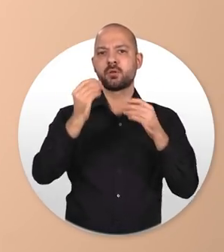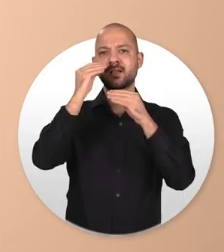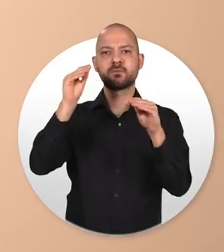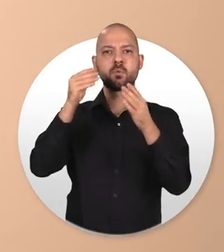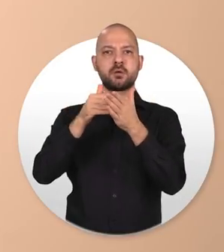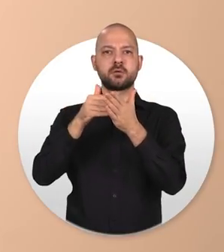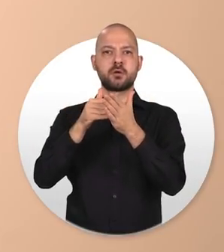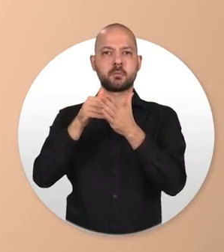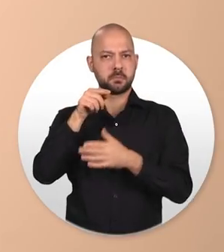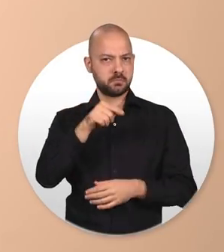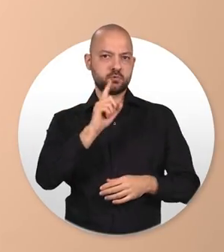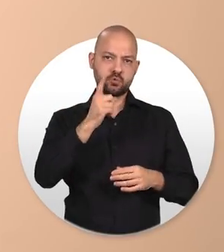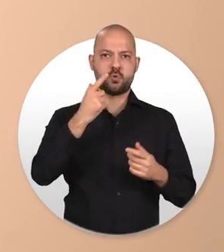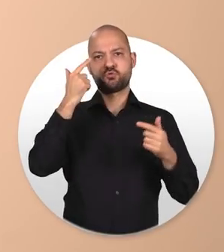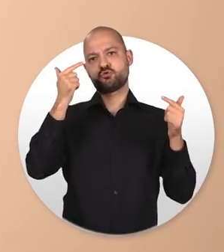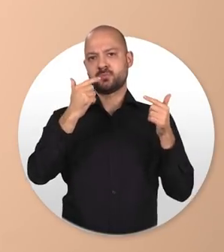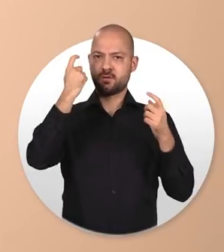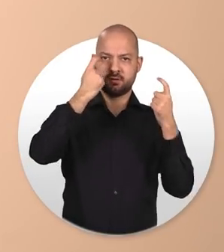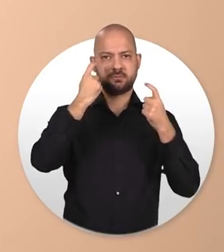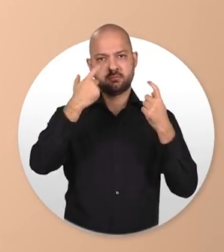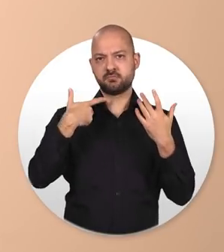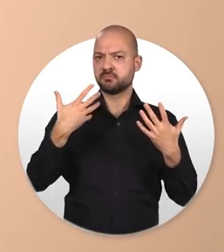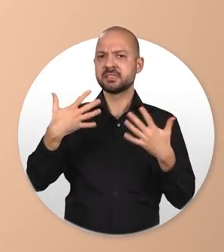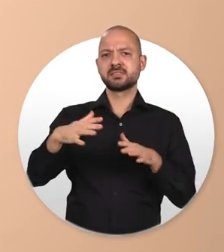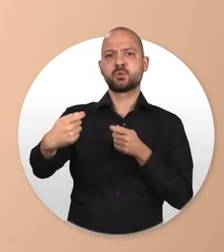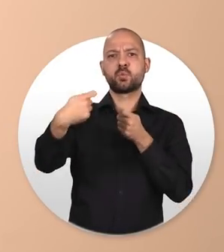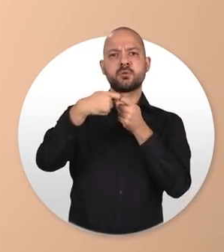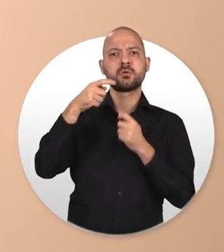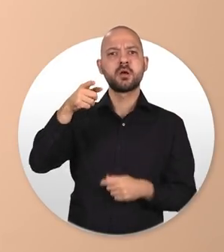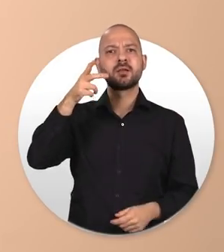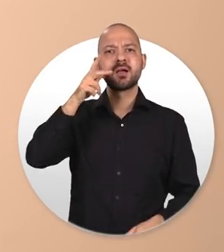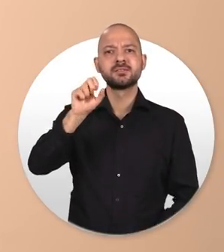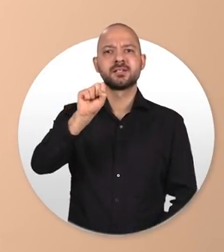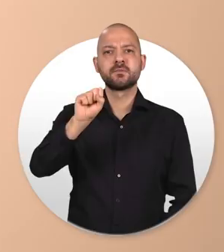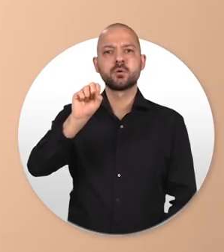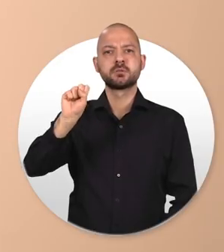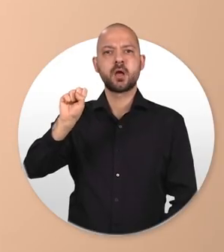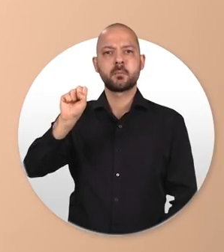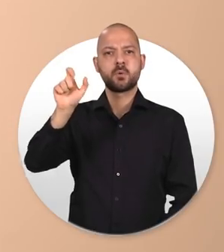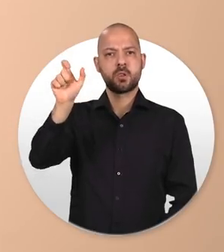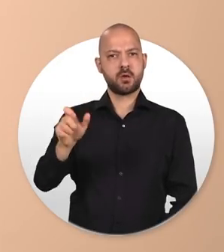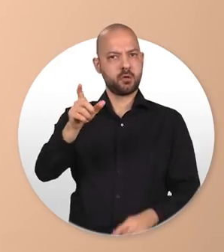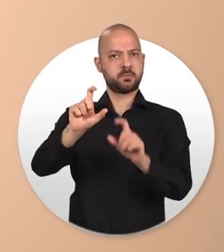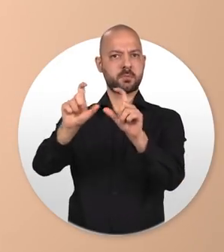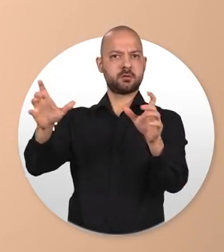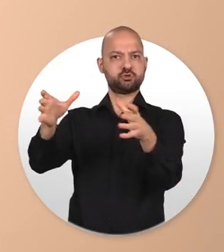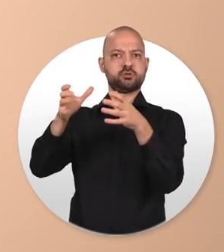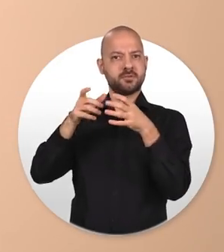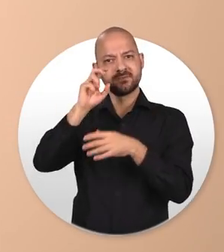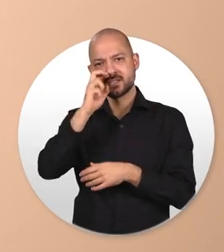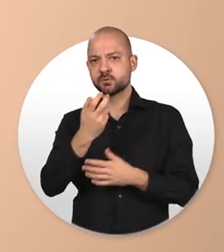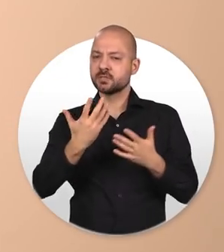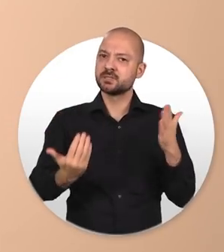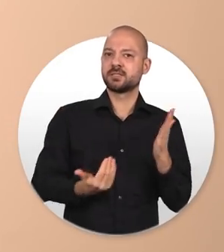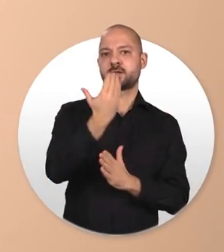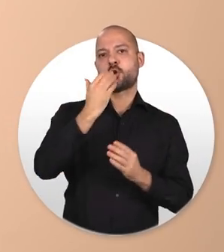den Salon Info-Handicap im Moment zu kümmern. Ich habe gesagt, vom Herrn Silvio Sagamola und seiner Equipe, um zu